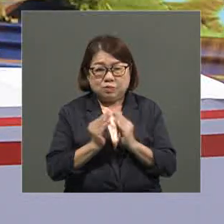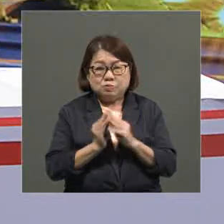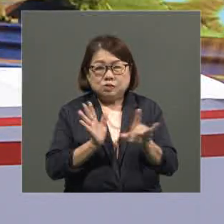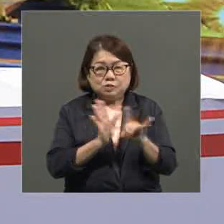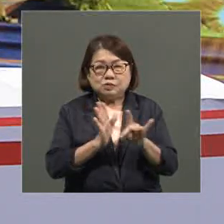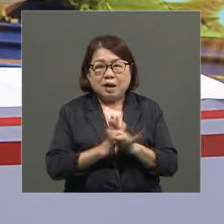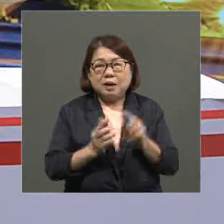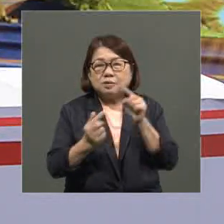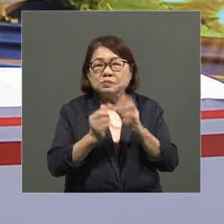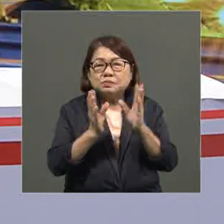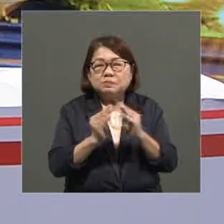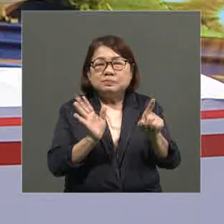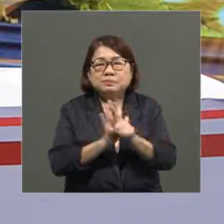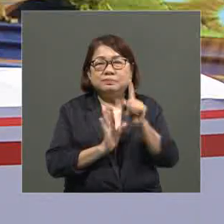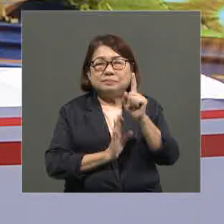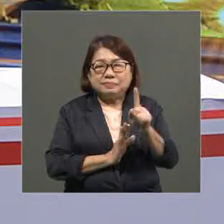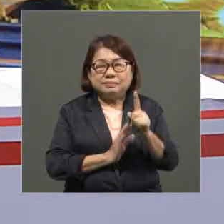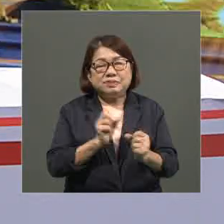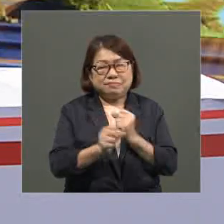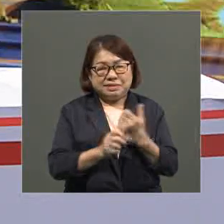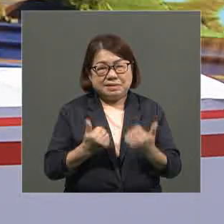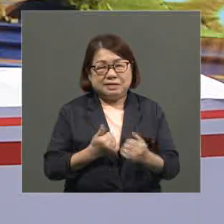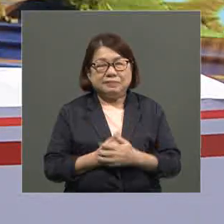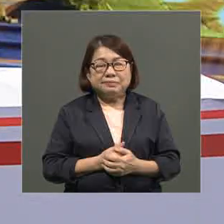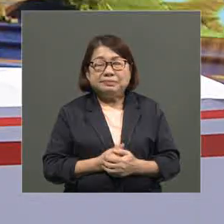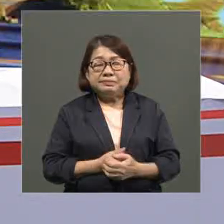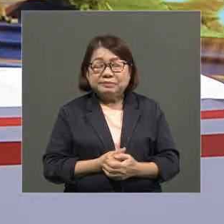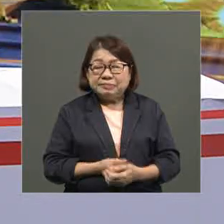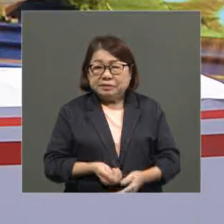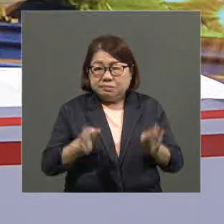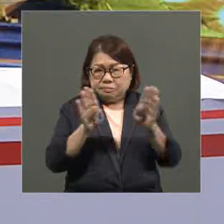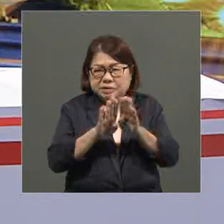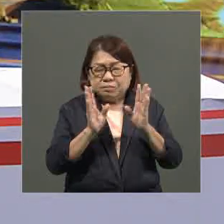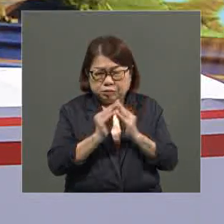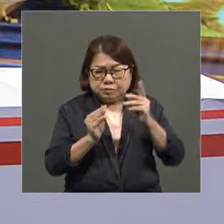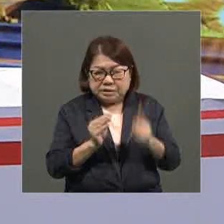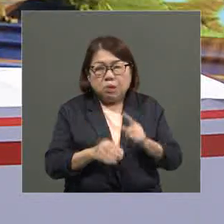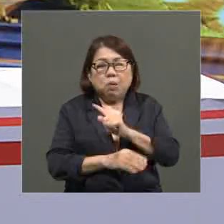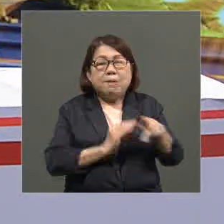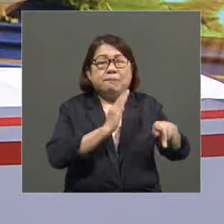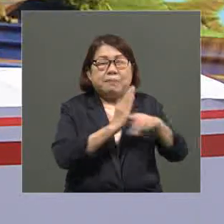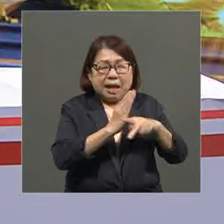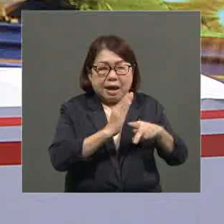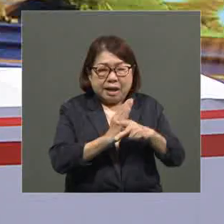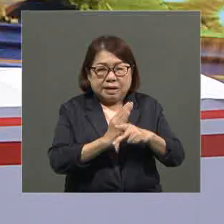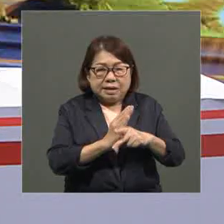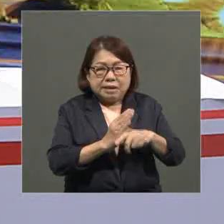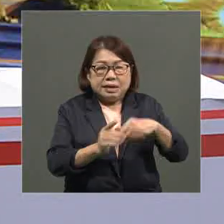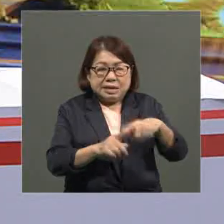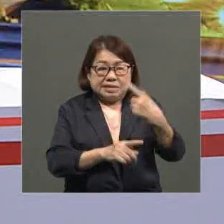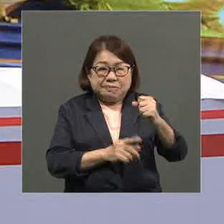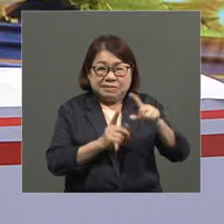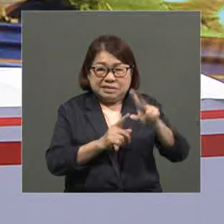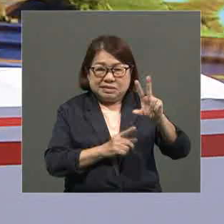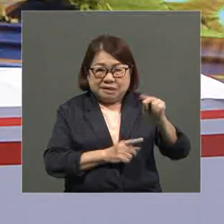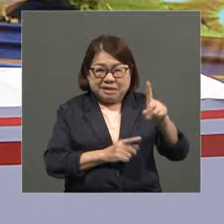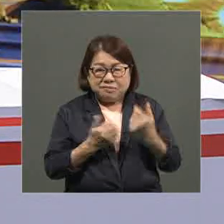เป็นสมัยประชุมครั้งที่ 1นะของปีนี้ซึ่งจะปิดสมัยประชุมจริงๆเนี่ยวันพฤหัสบดีนะครับ 31ตุลาคมใน